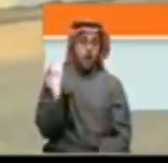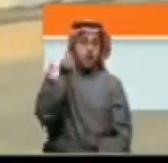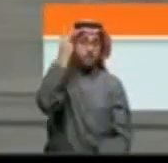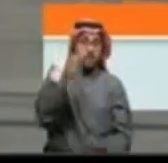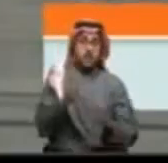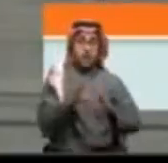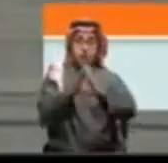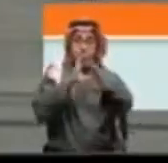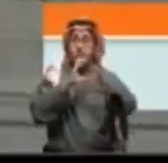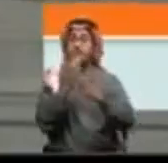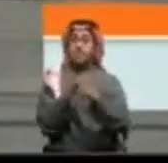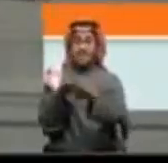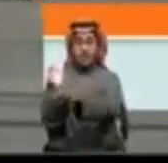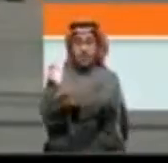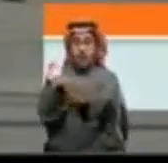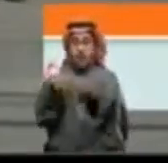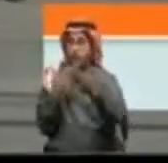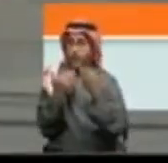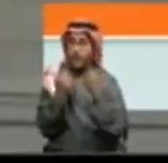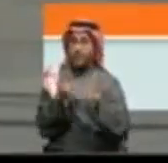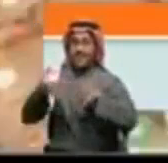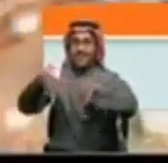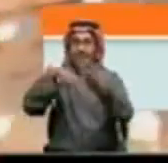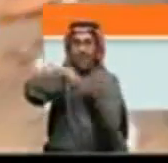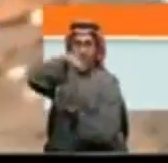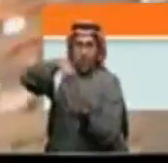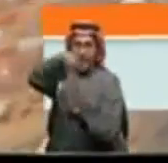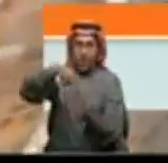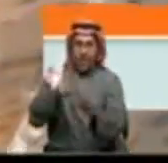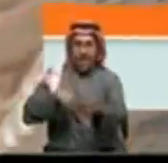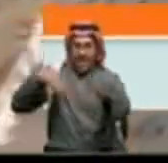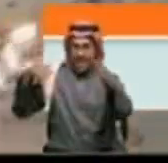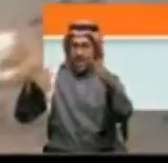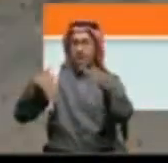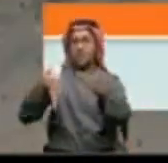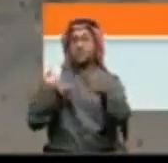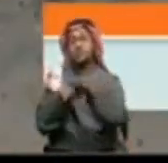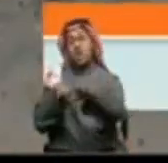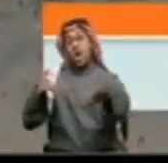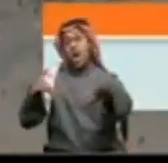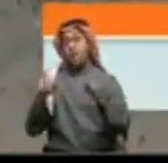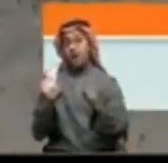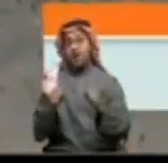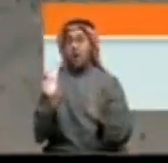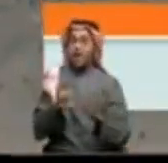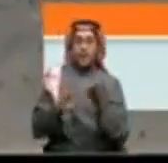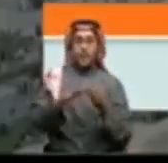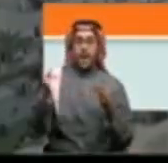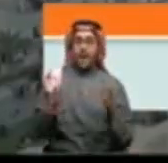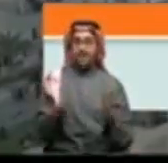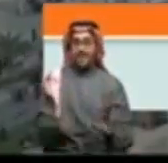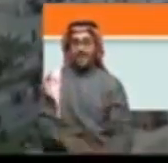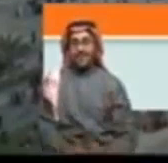لتخفيف الازدحام المروري في الطرقات المؤدية إلى المهرجان وتسهيل وصول الزوار في أسرع وقت